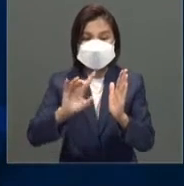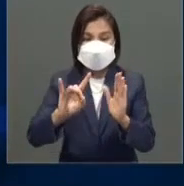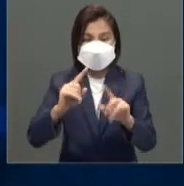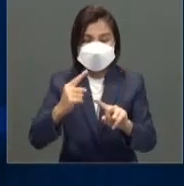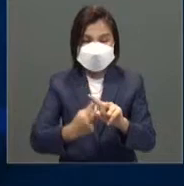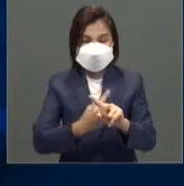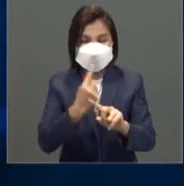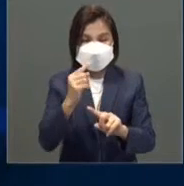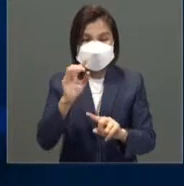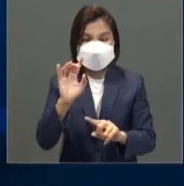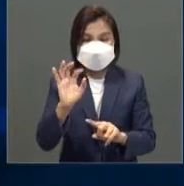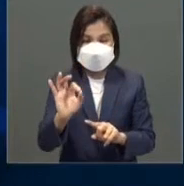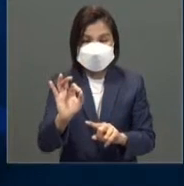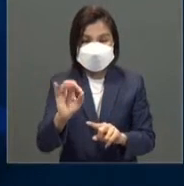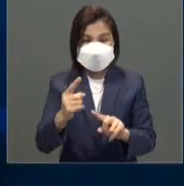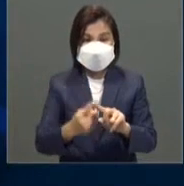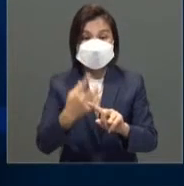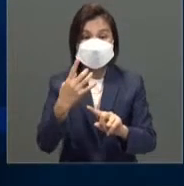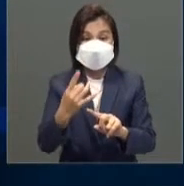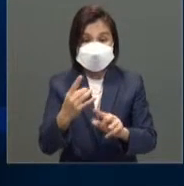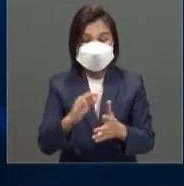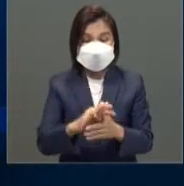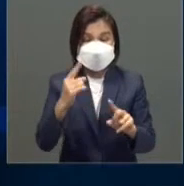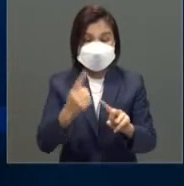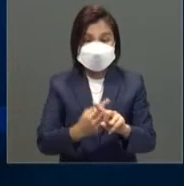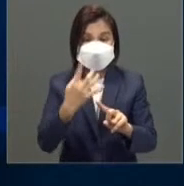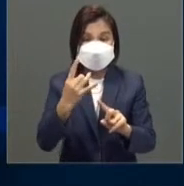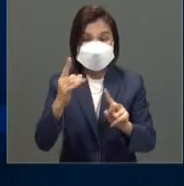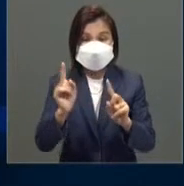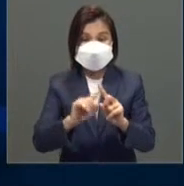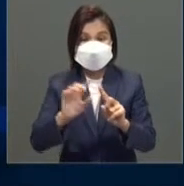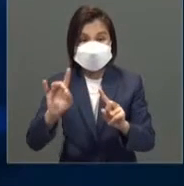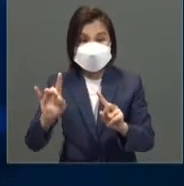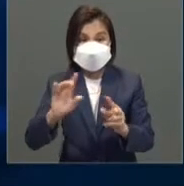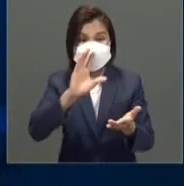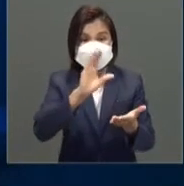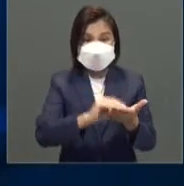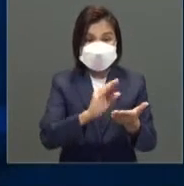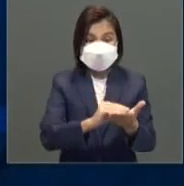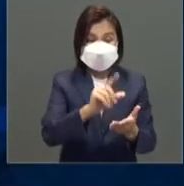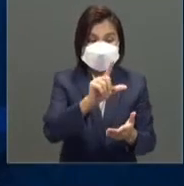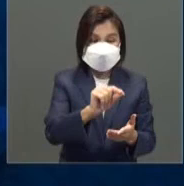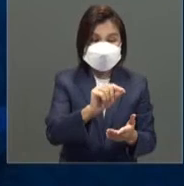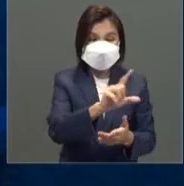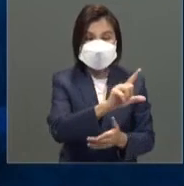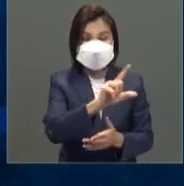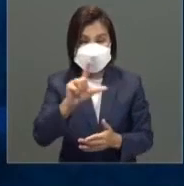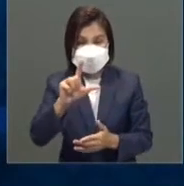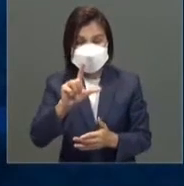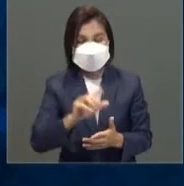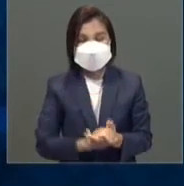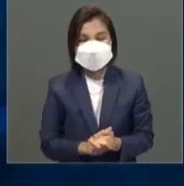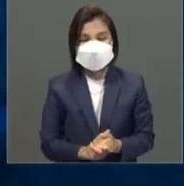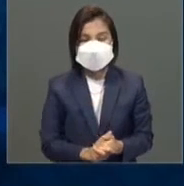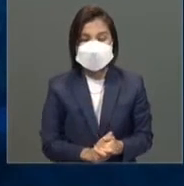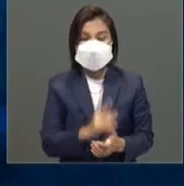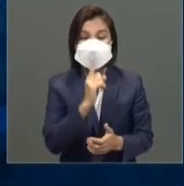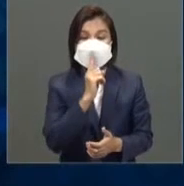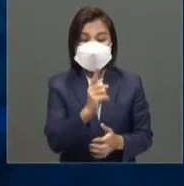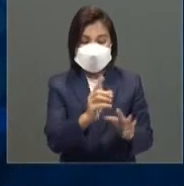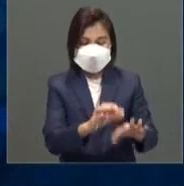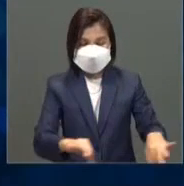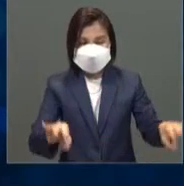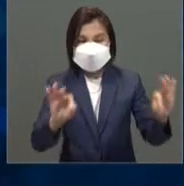ตอนนั้นรายงานการฉีดวัคซีนอยู่ที่20ล้านโดสนะครับซึ่งเราก็ให้ความสำคัญในเรื่อง